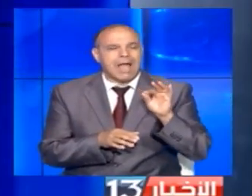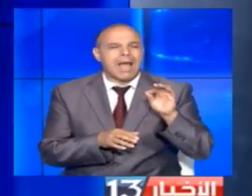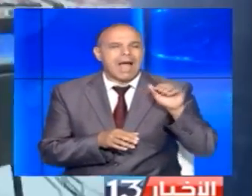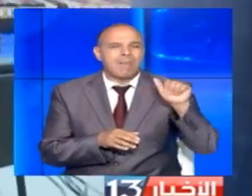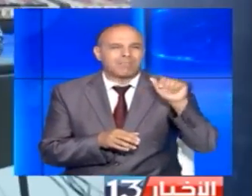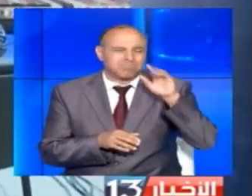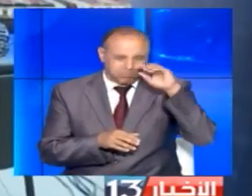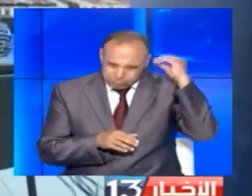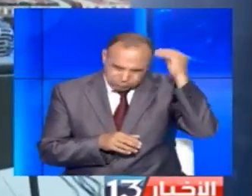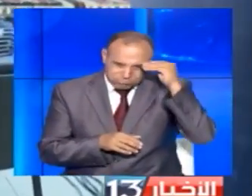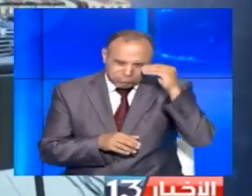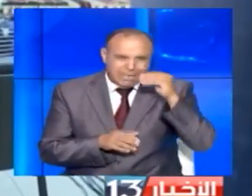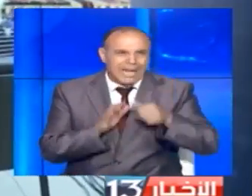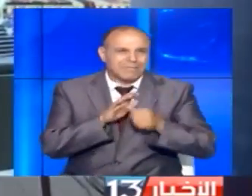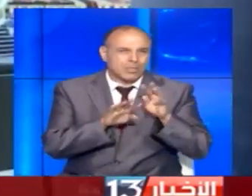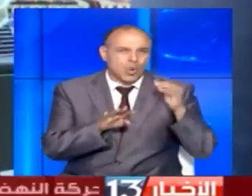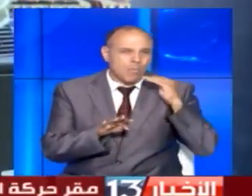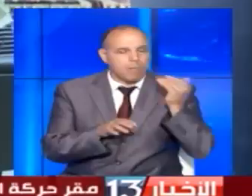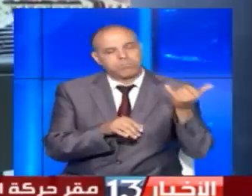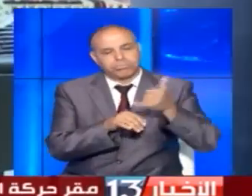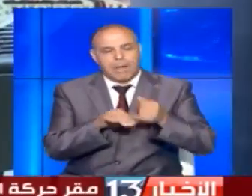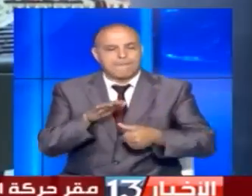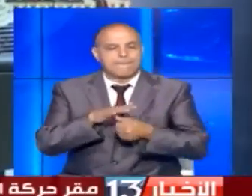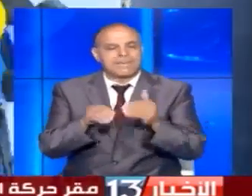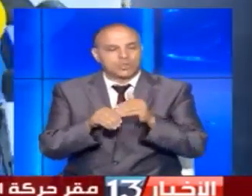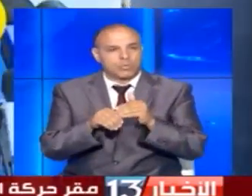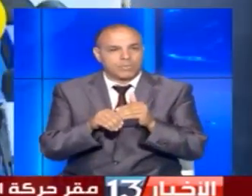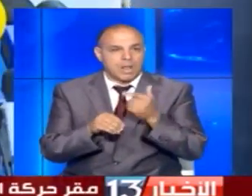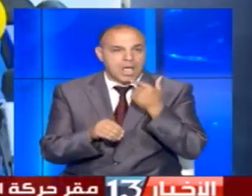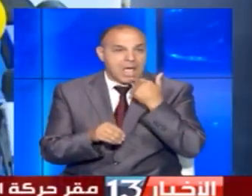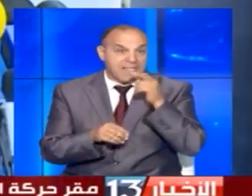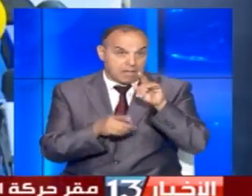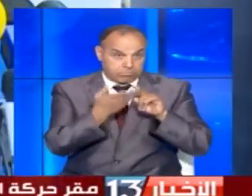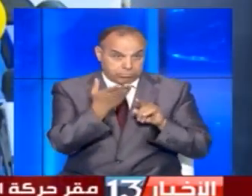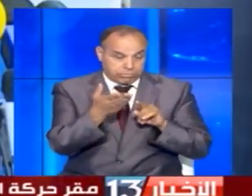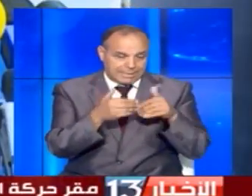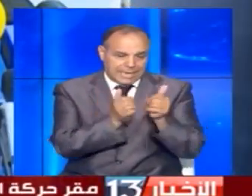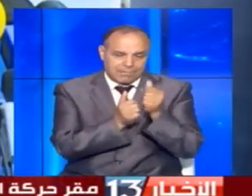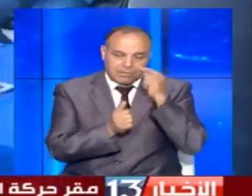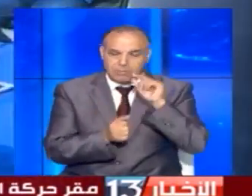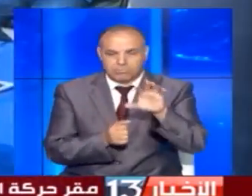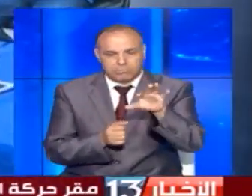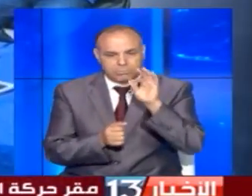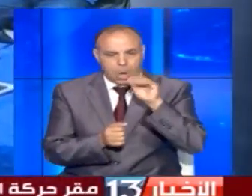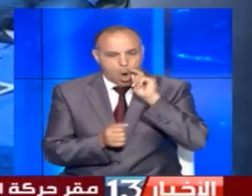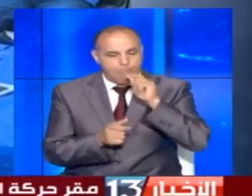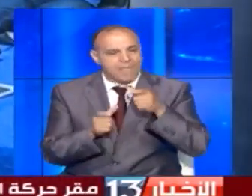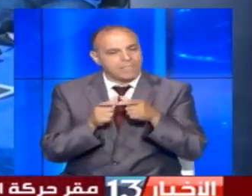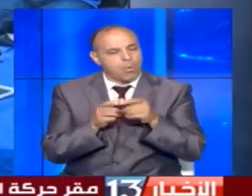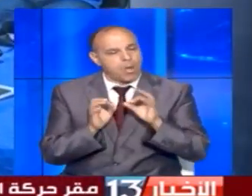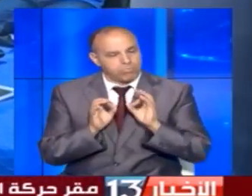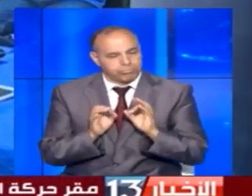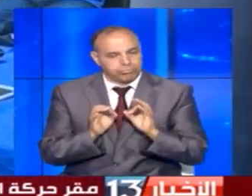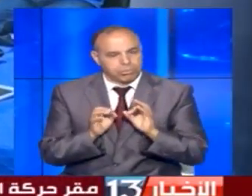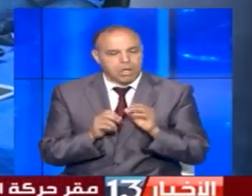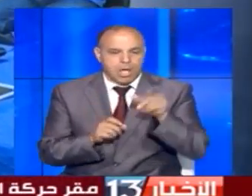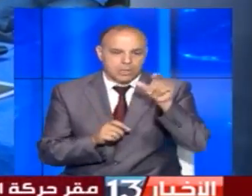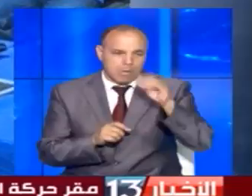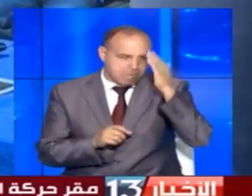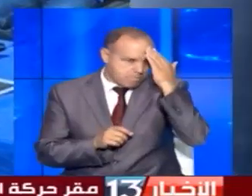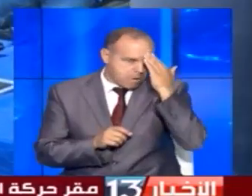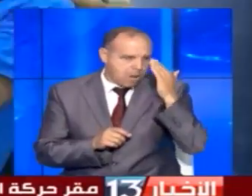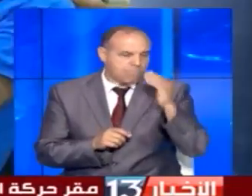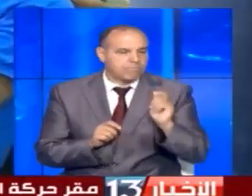مورو مرشحها للانتخابات الرئاسية. وأشار الهاروني أن الحركة اختارت رجل دولة وشخصية